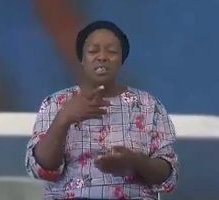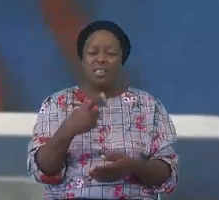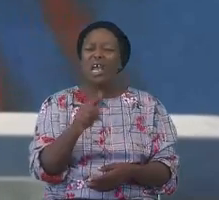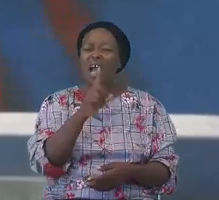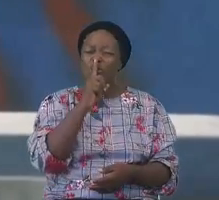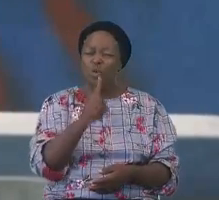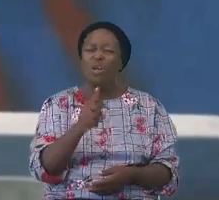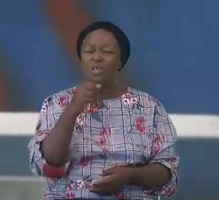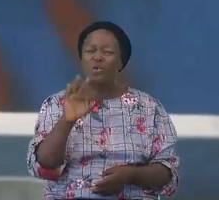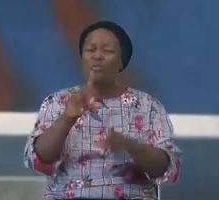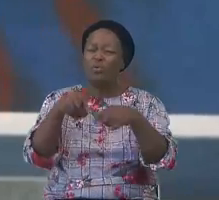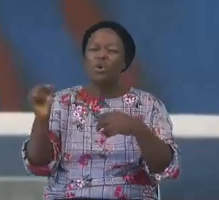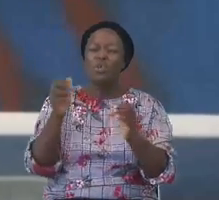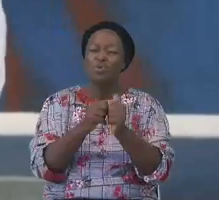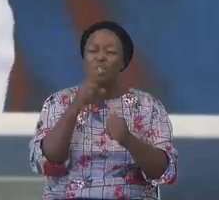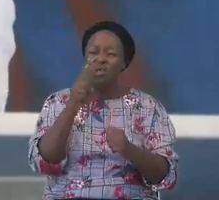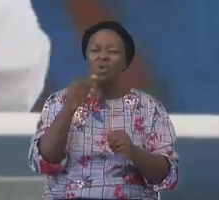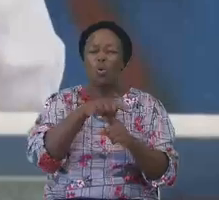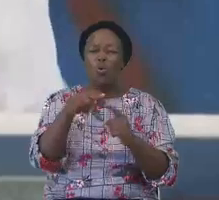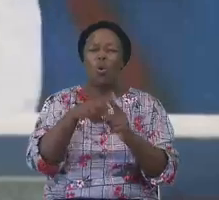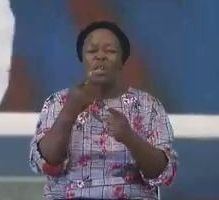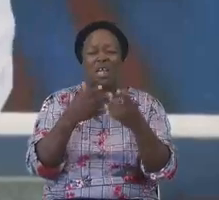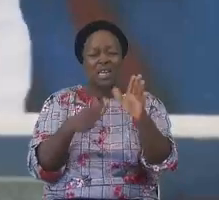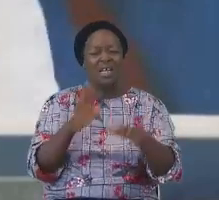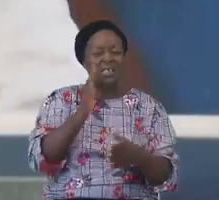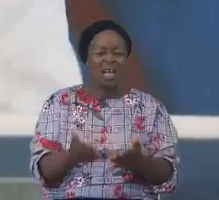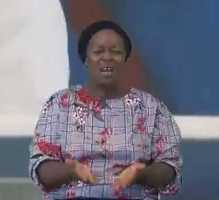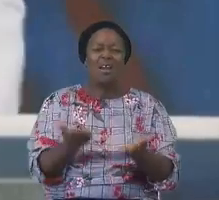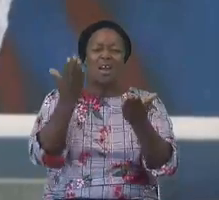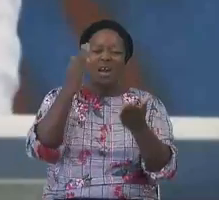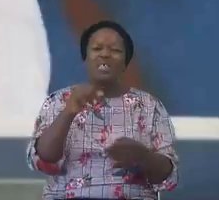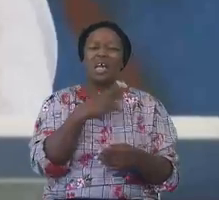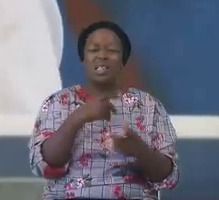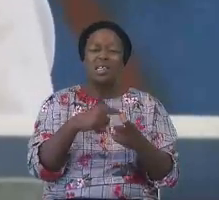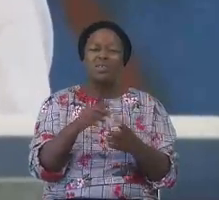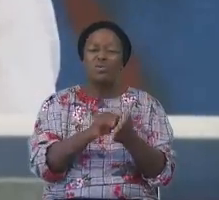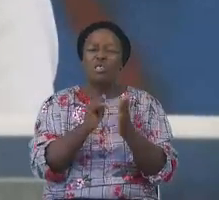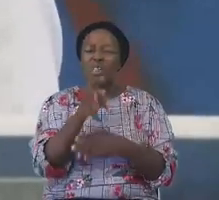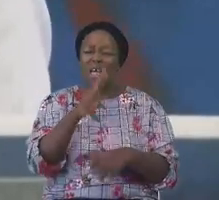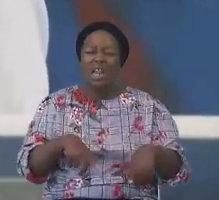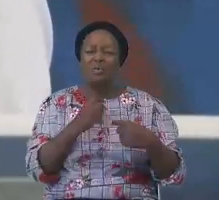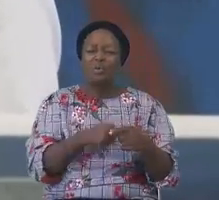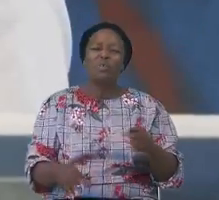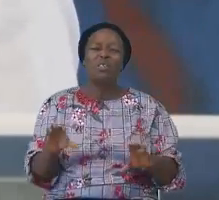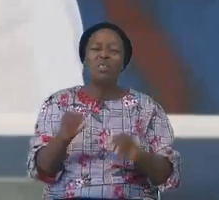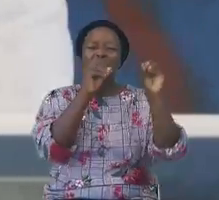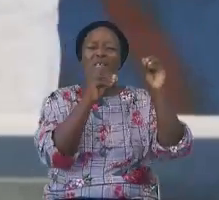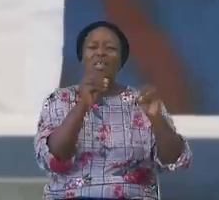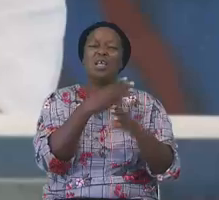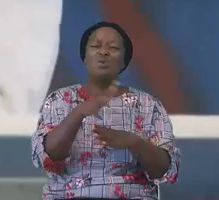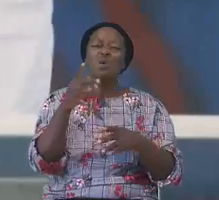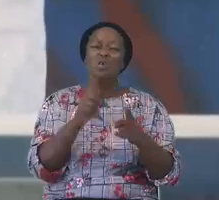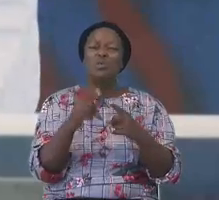L'assurance du paradis, du ciel, de la gloire. L'assurance d'aller avec toi quand les